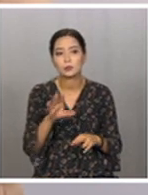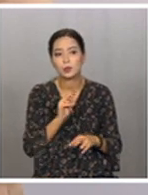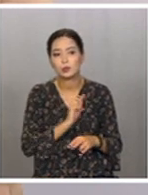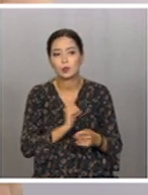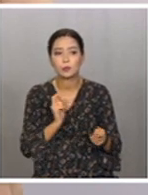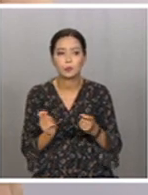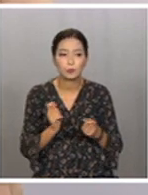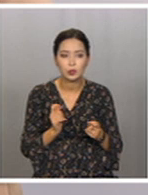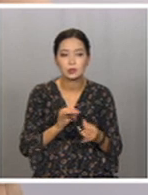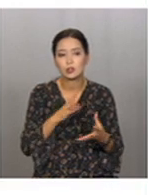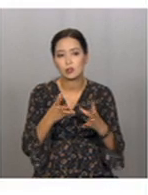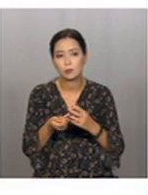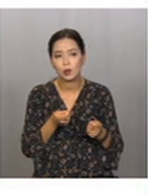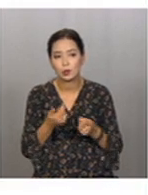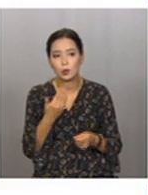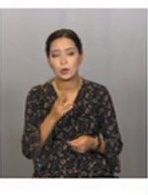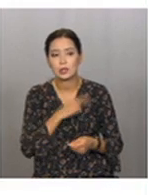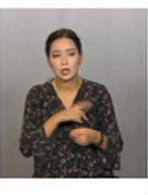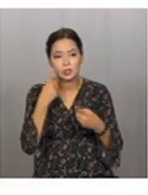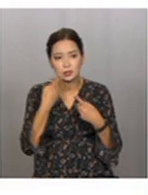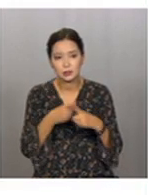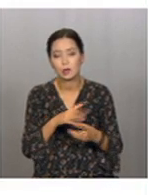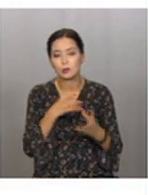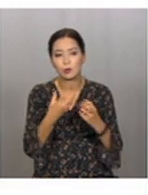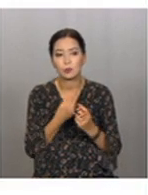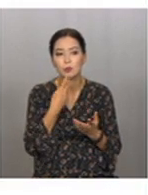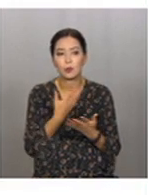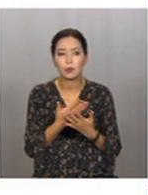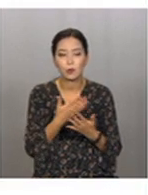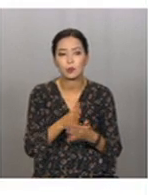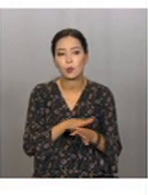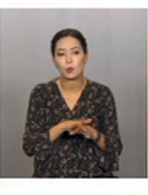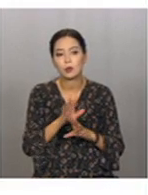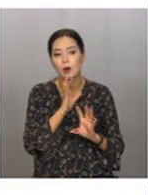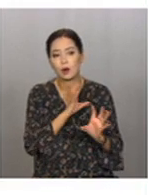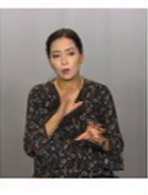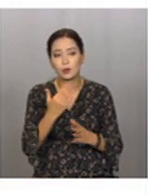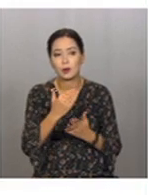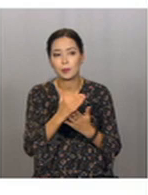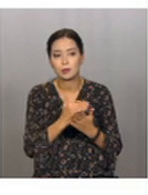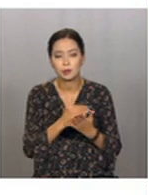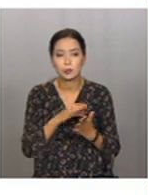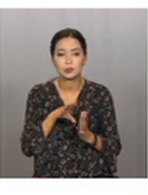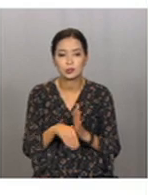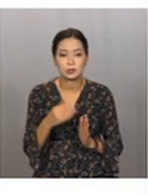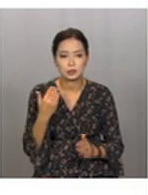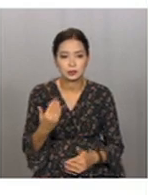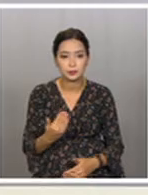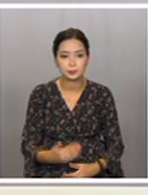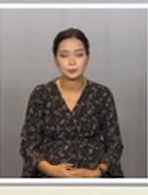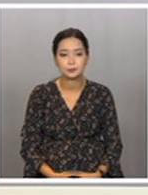және оның техникалық қызмет көрсету функцияларын орындауды қамтамасыз ететін бағдарламалар